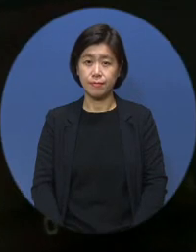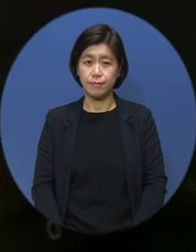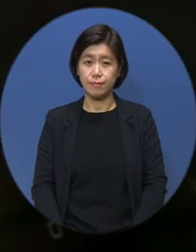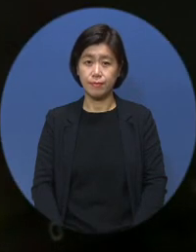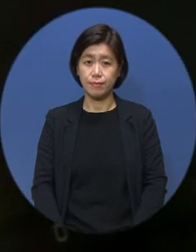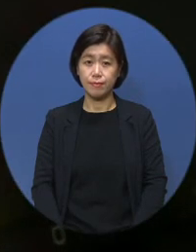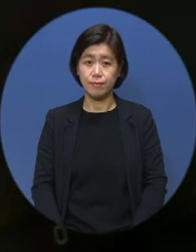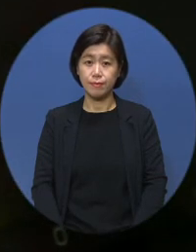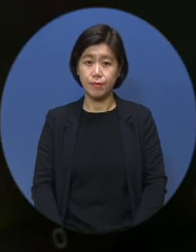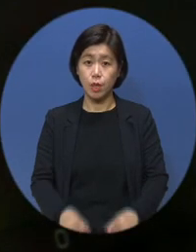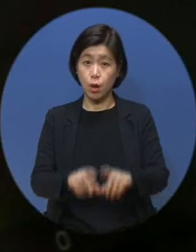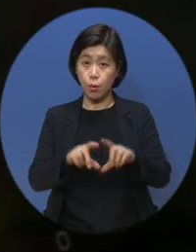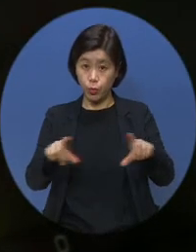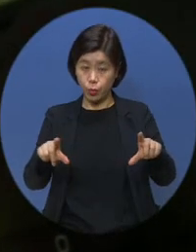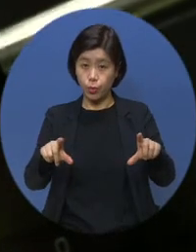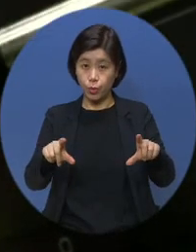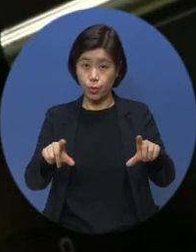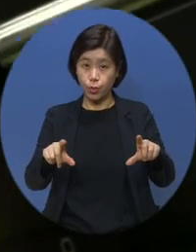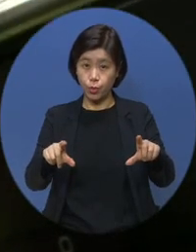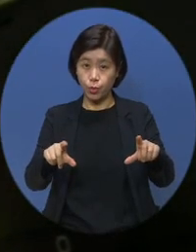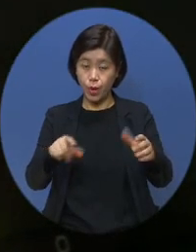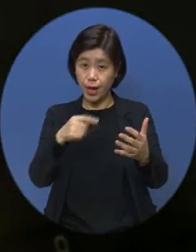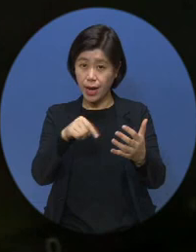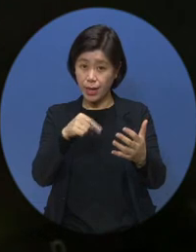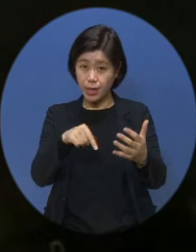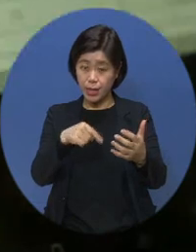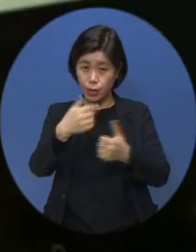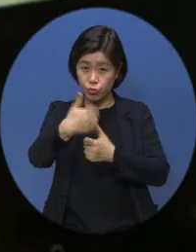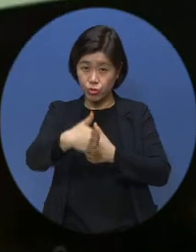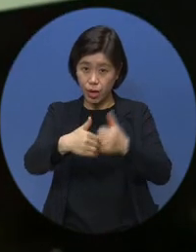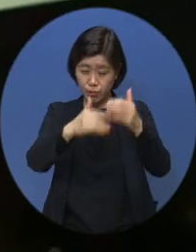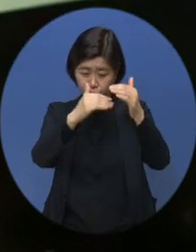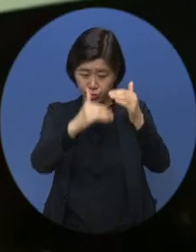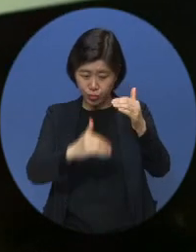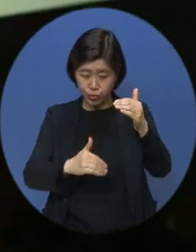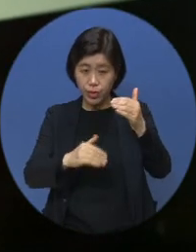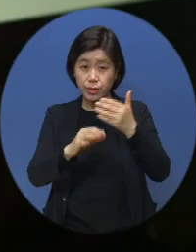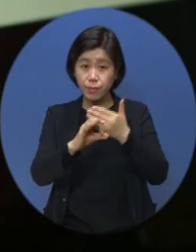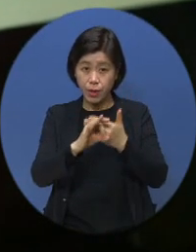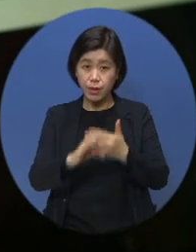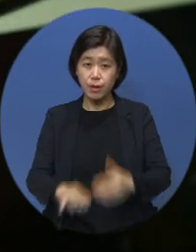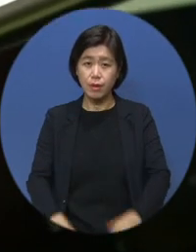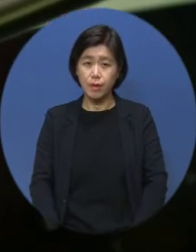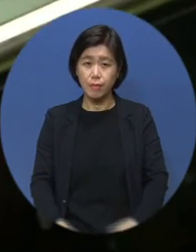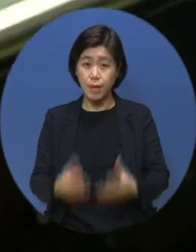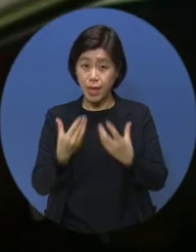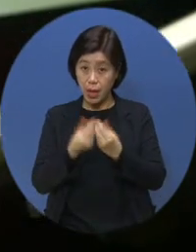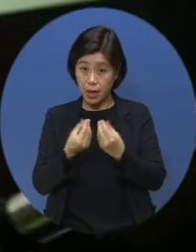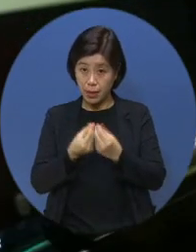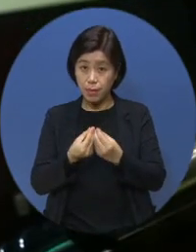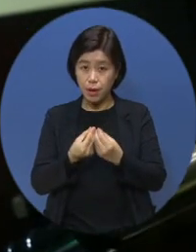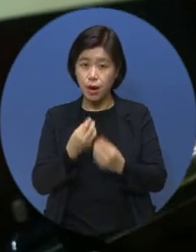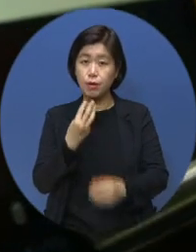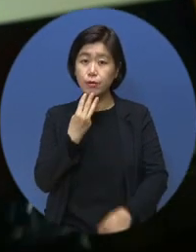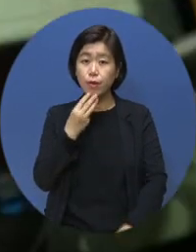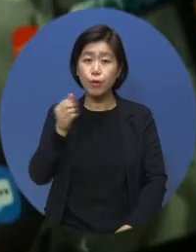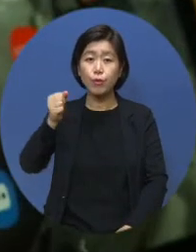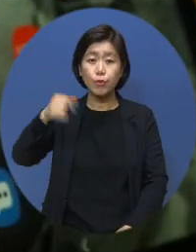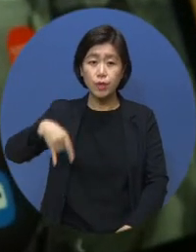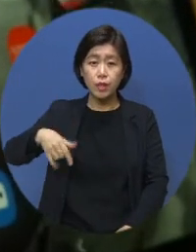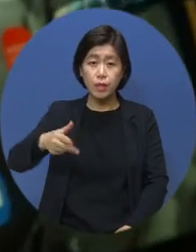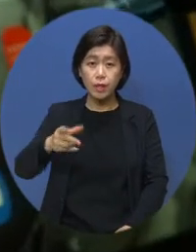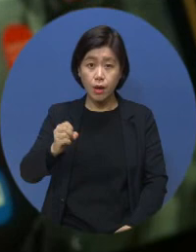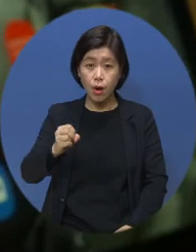보통 뒷간에 의뢰가 들어오면 예 예 그래서 어 서희경 초등학교 사하구 뭐